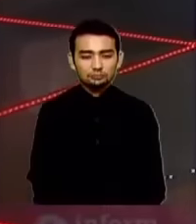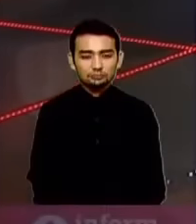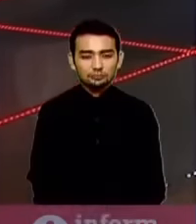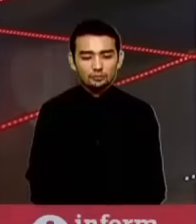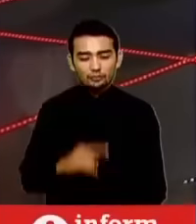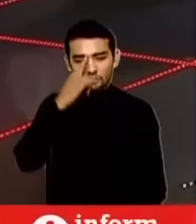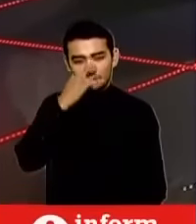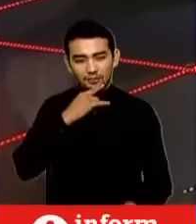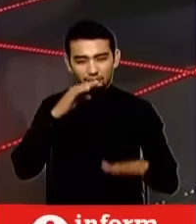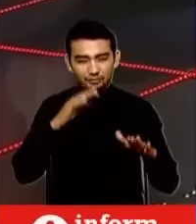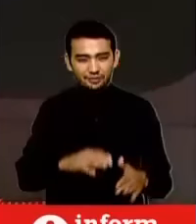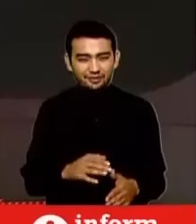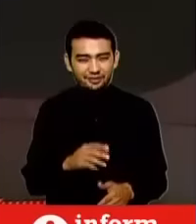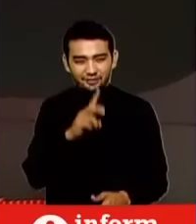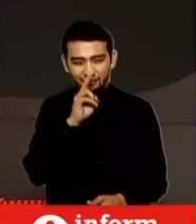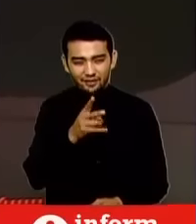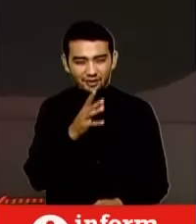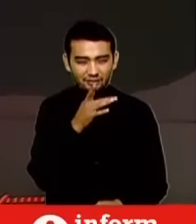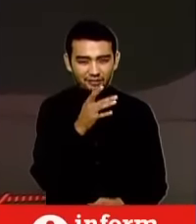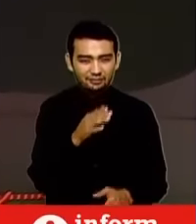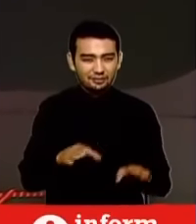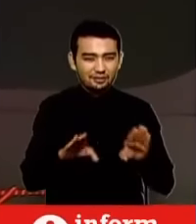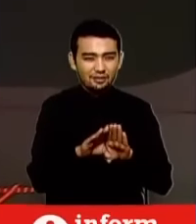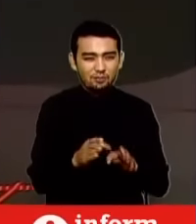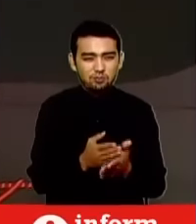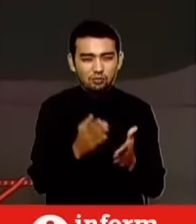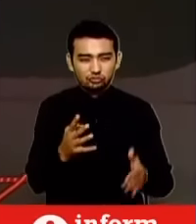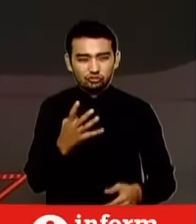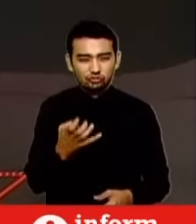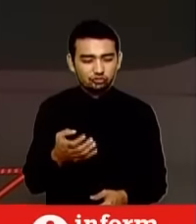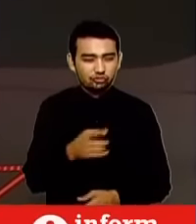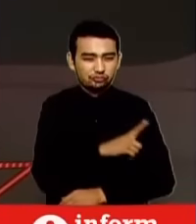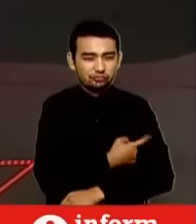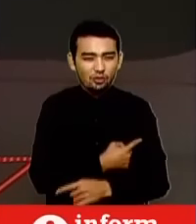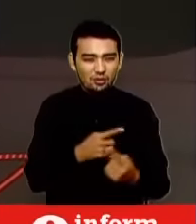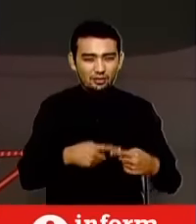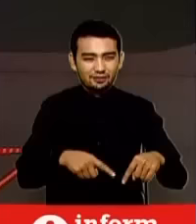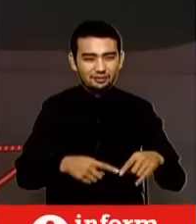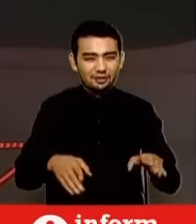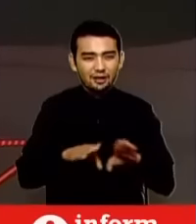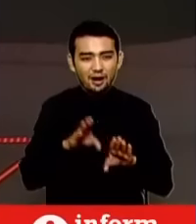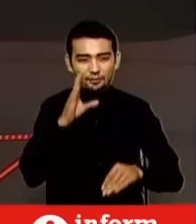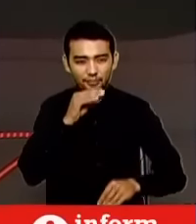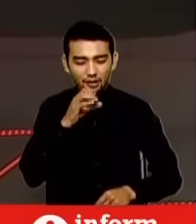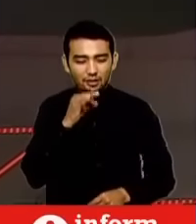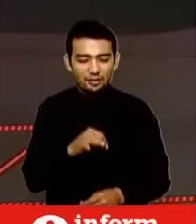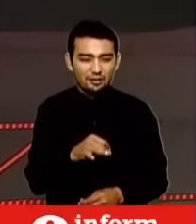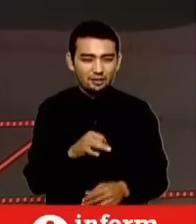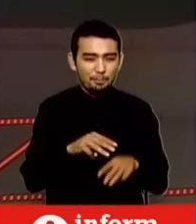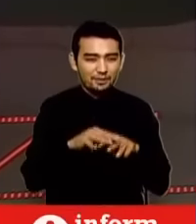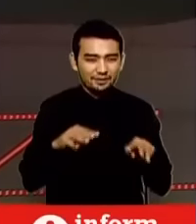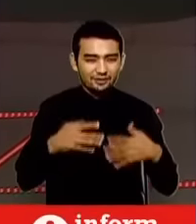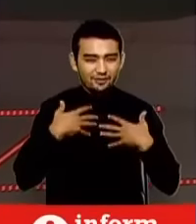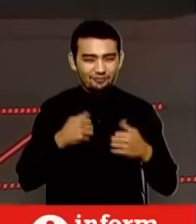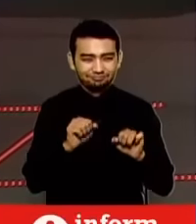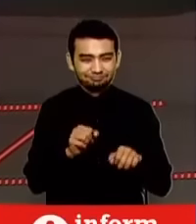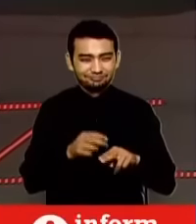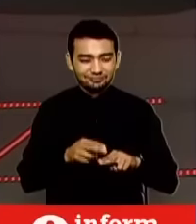В Казахстане в течение 2 лет могут закрыться больше 400 медицинских организаций. Дело в том, что Министерством